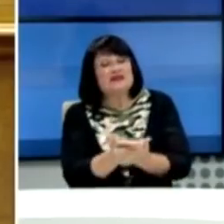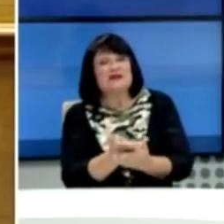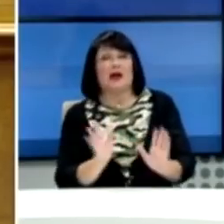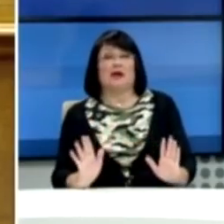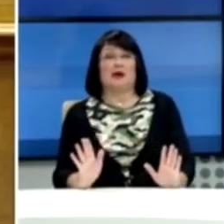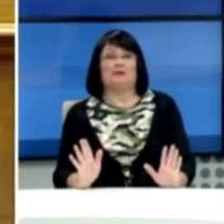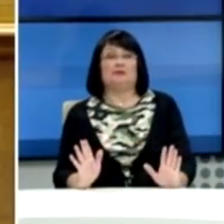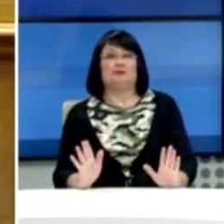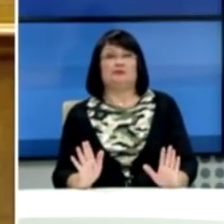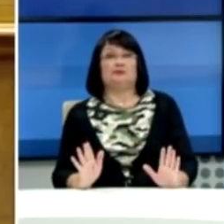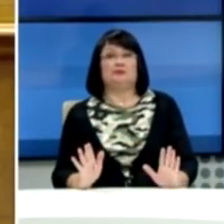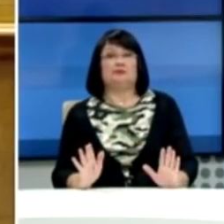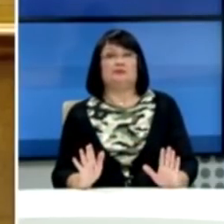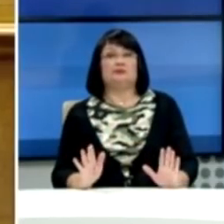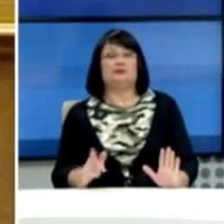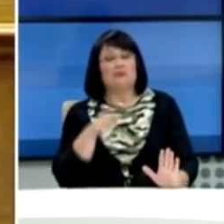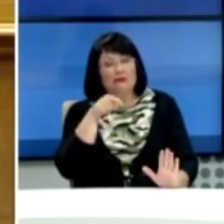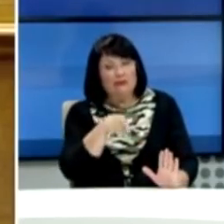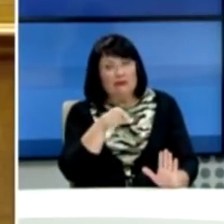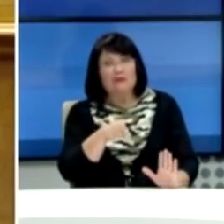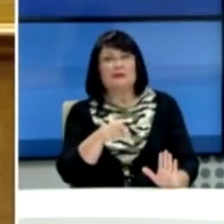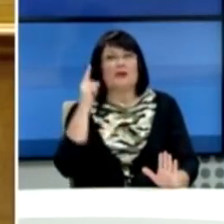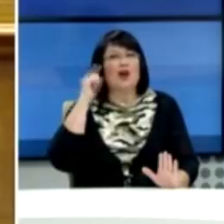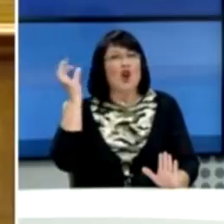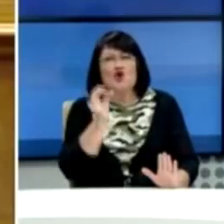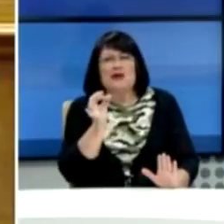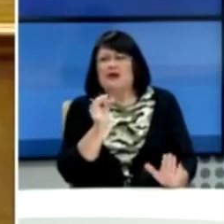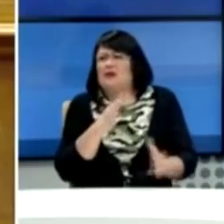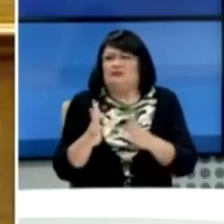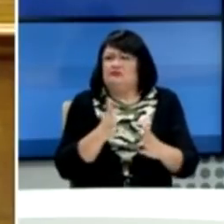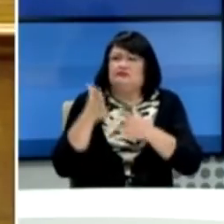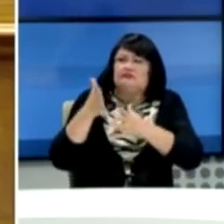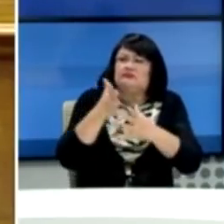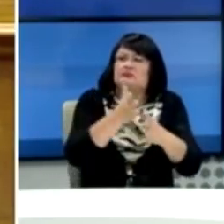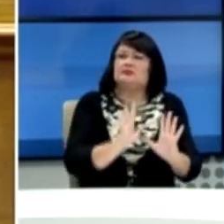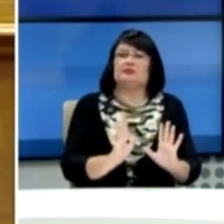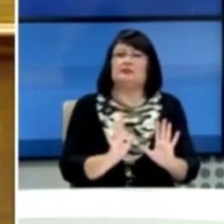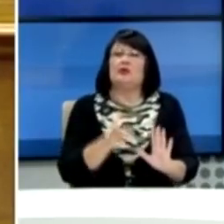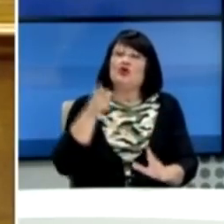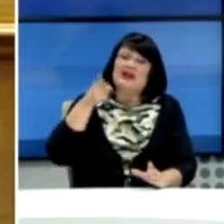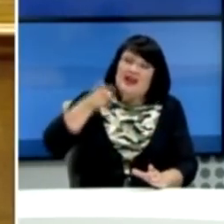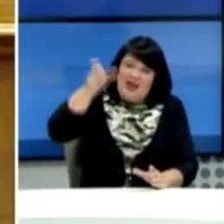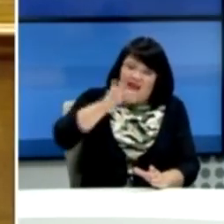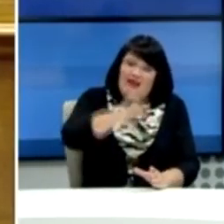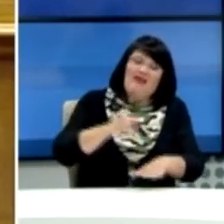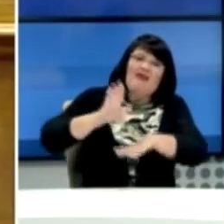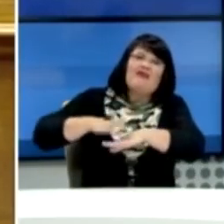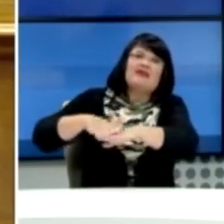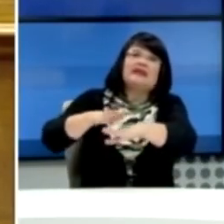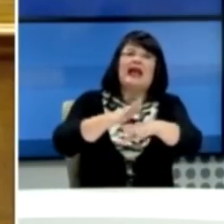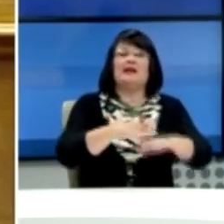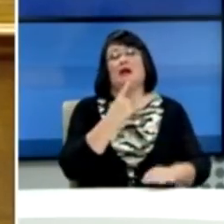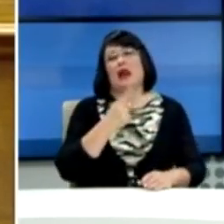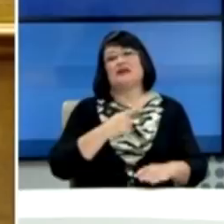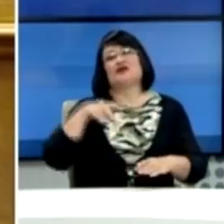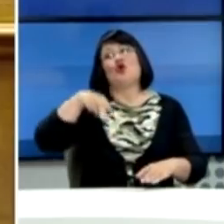έχουν και μέτωπο στον αποπροσανατολισμό, τον ανορθολογισμό και να ενοχοποιήσετε με αυτόν τον τρόπο το ίδιο